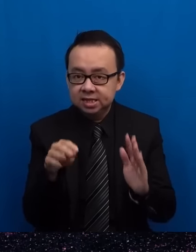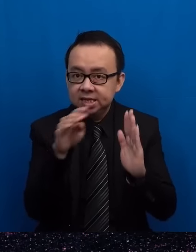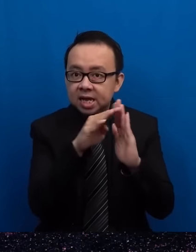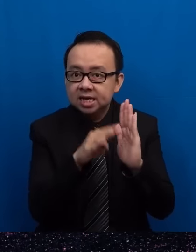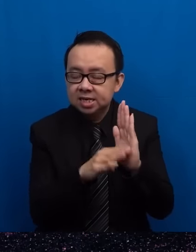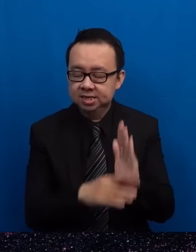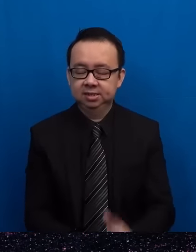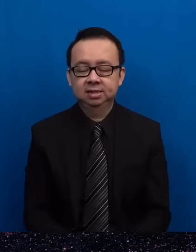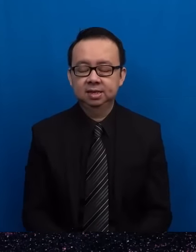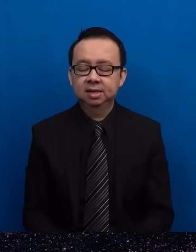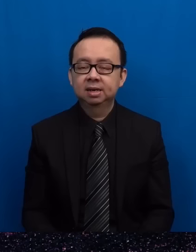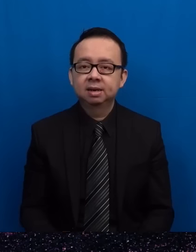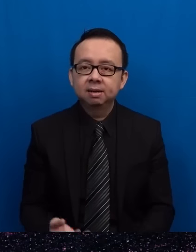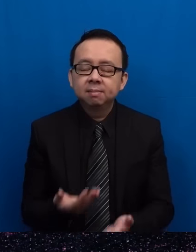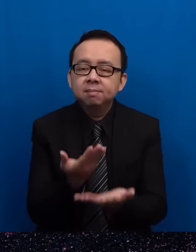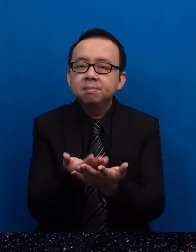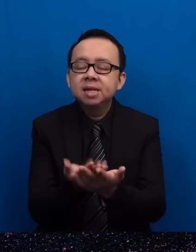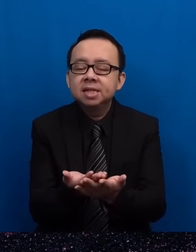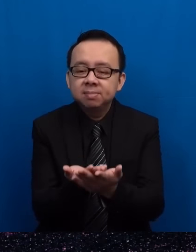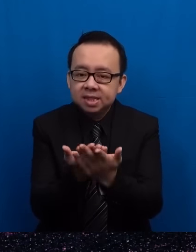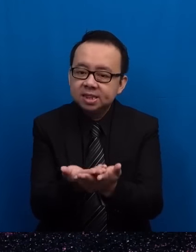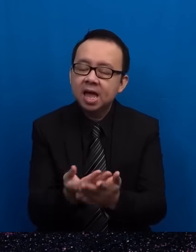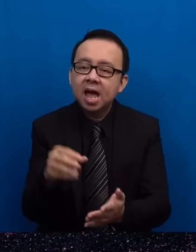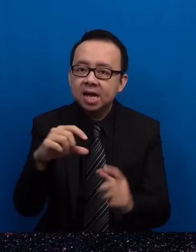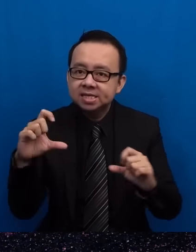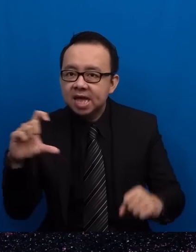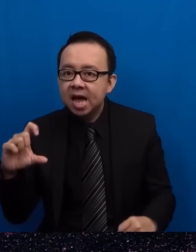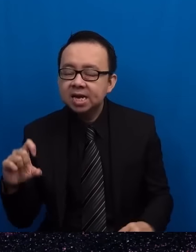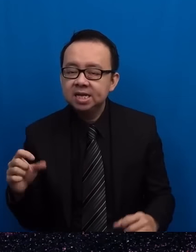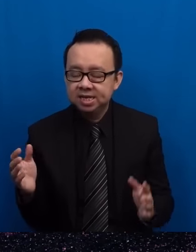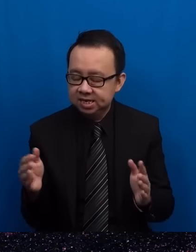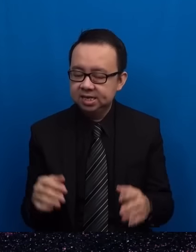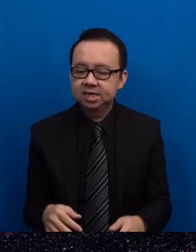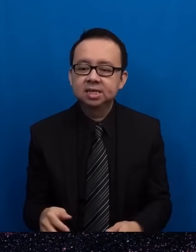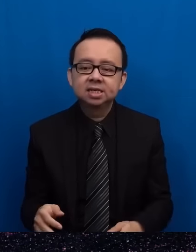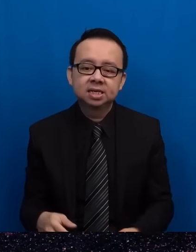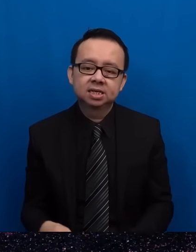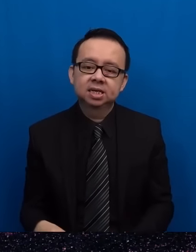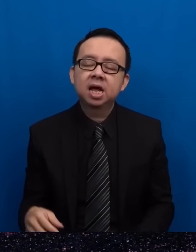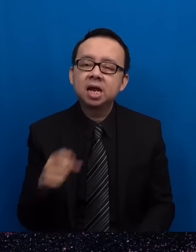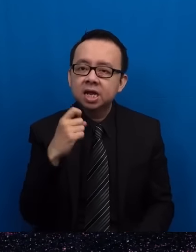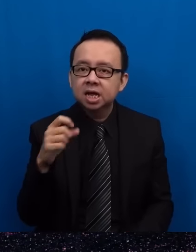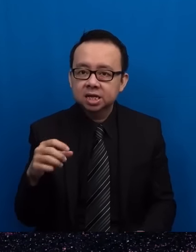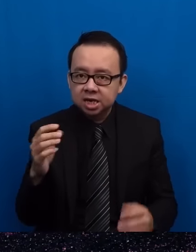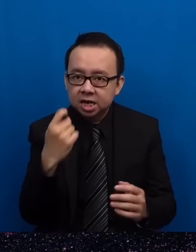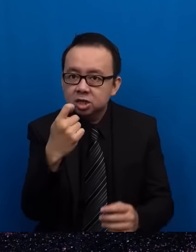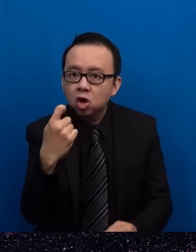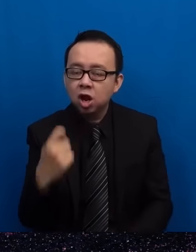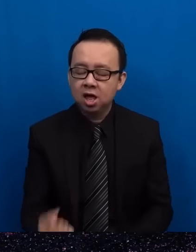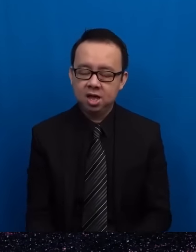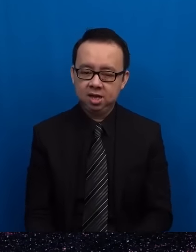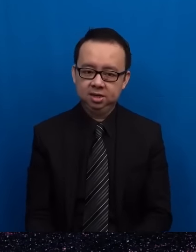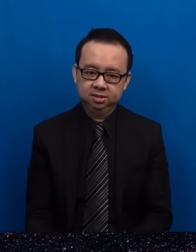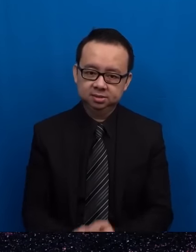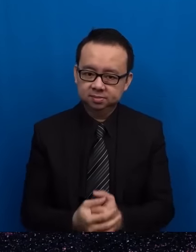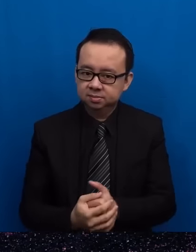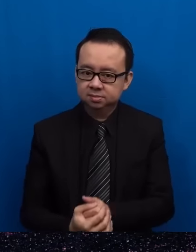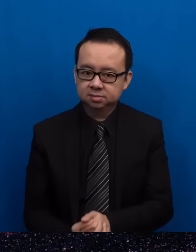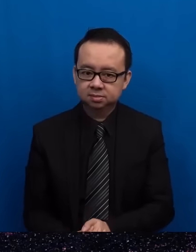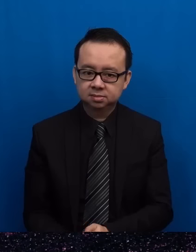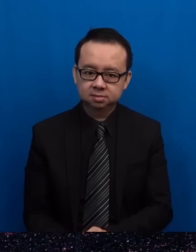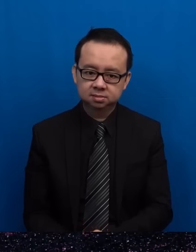carilah, ketoklah. Ini pun 3 ini kelihatannya mirip kalau kita baca sekilas saja, rasanya tidak